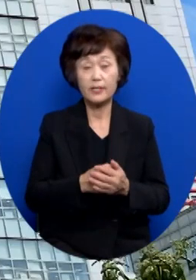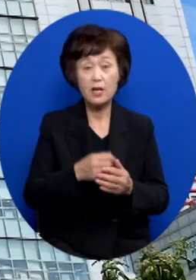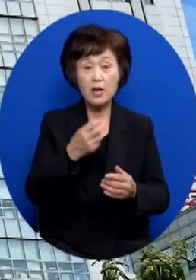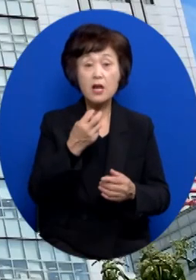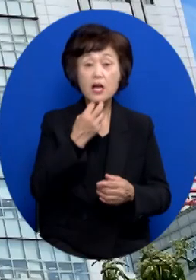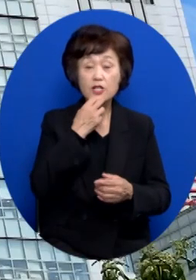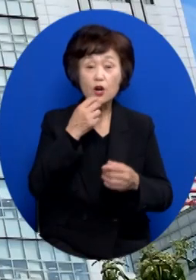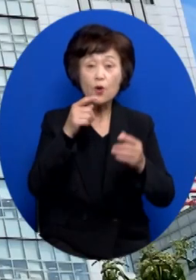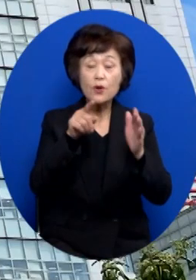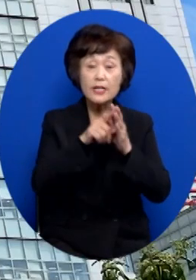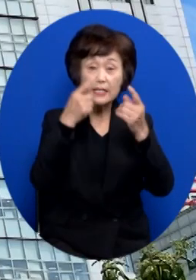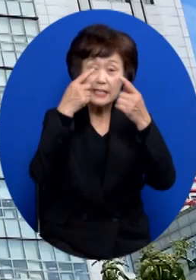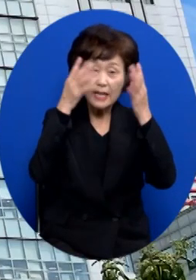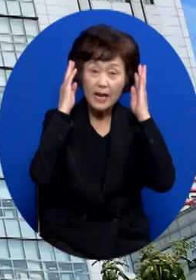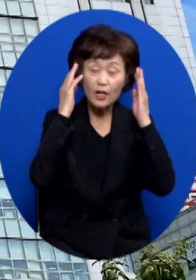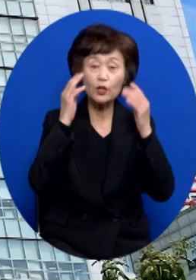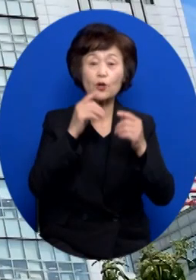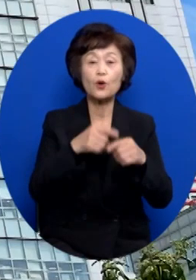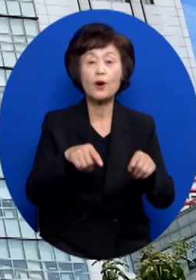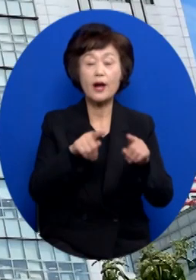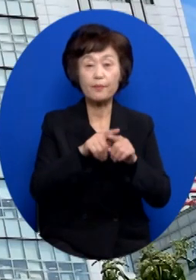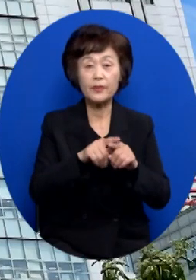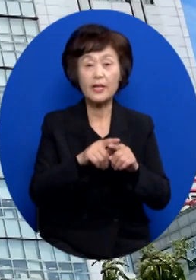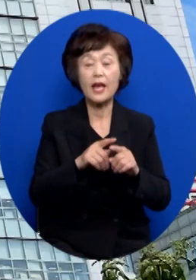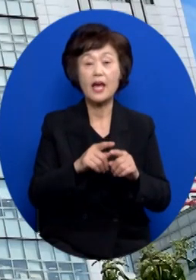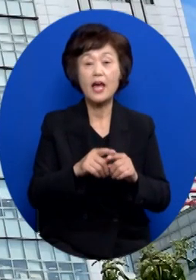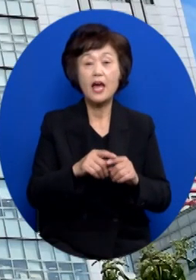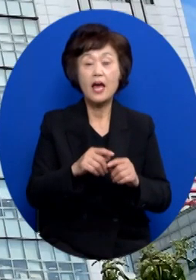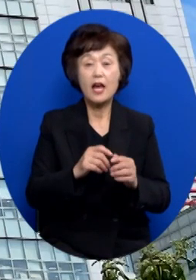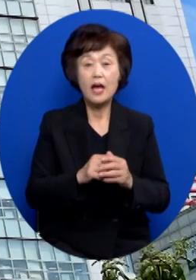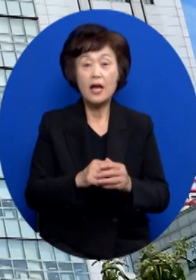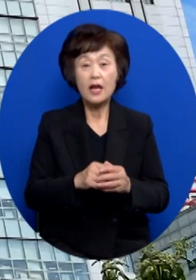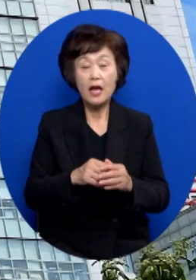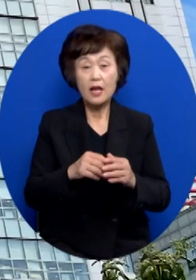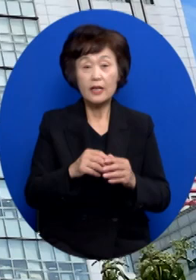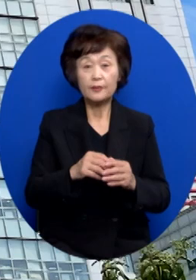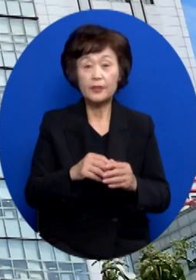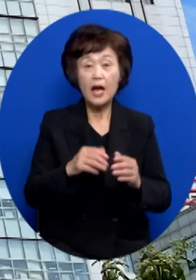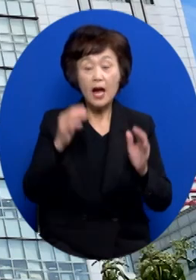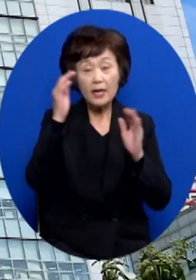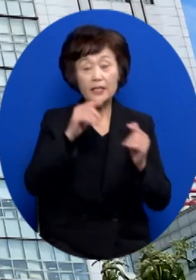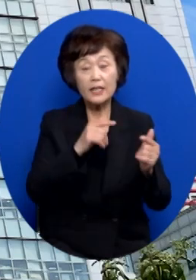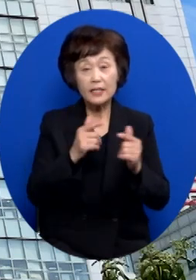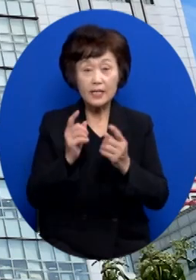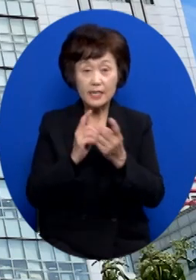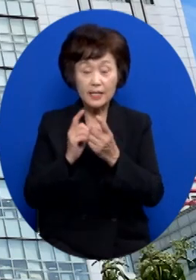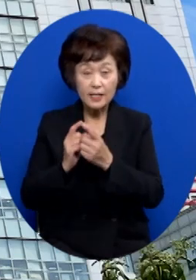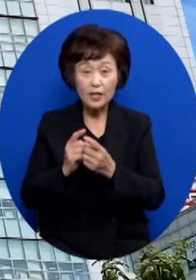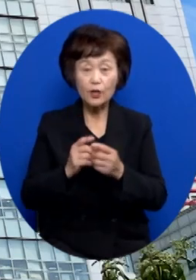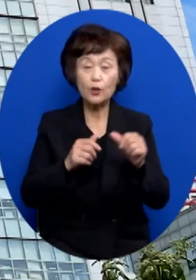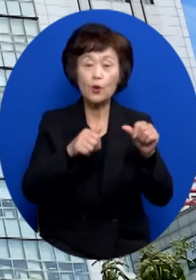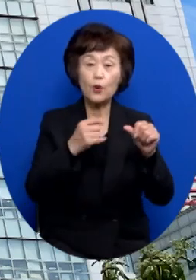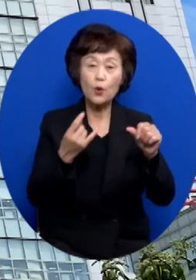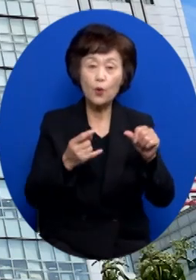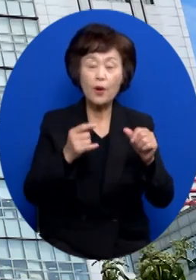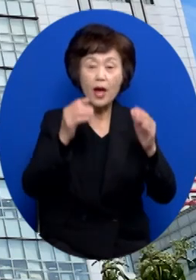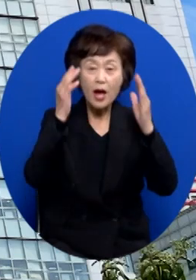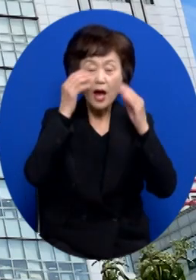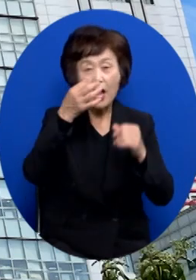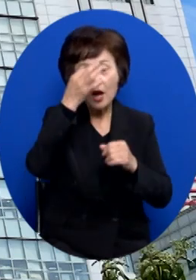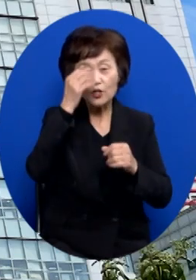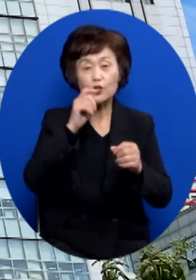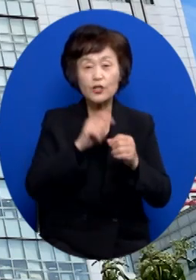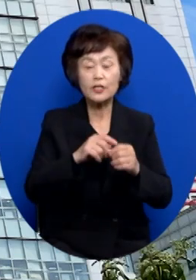서울신학대학교 교양교육원과 STU 핵심 역량 강화센터가 재학생들을 대상으로 5회 학술적 글쓰기